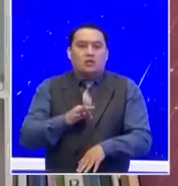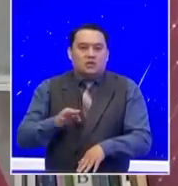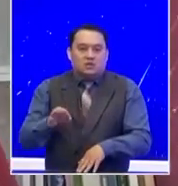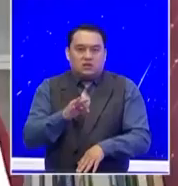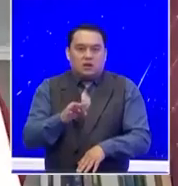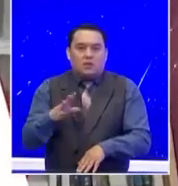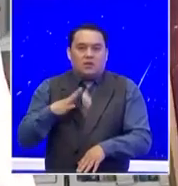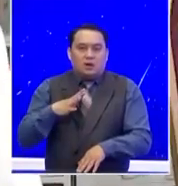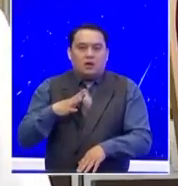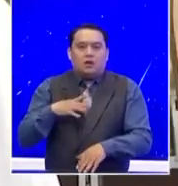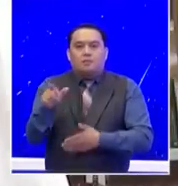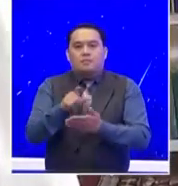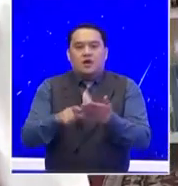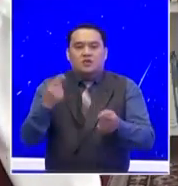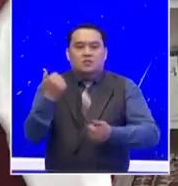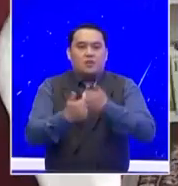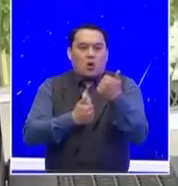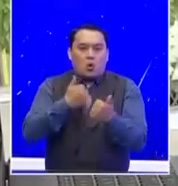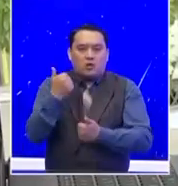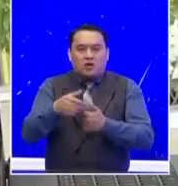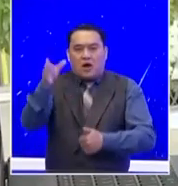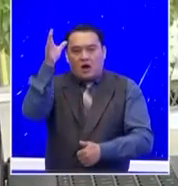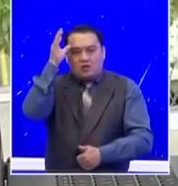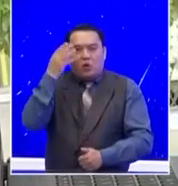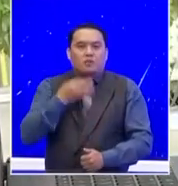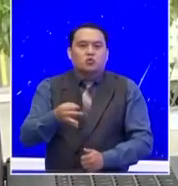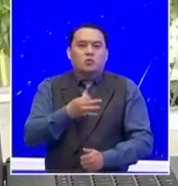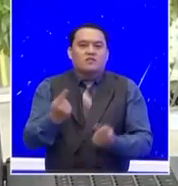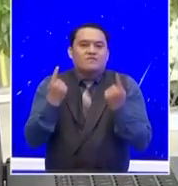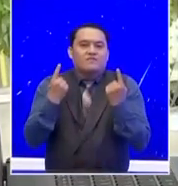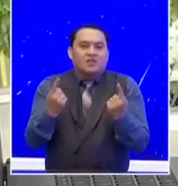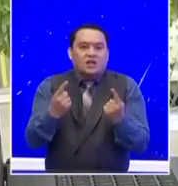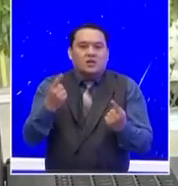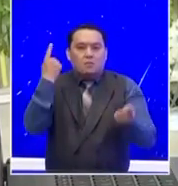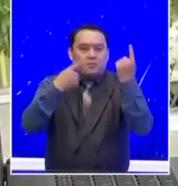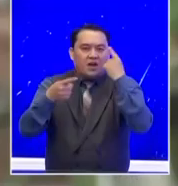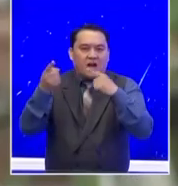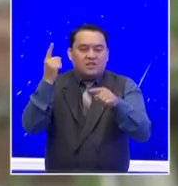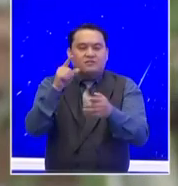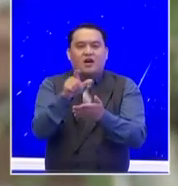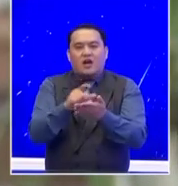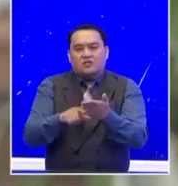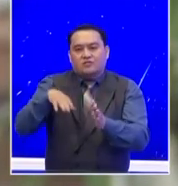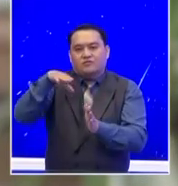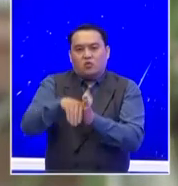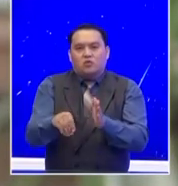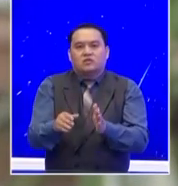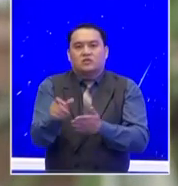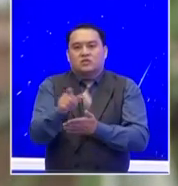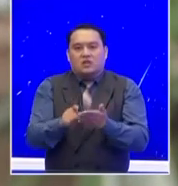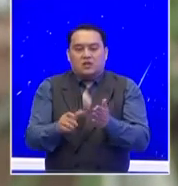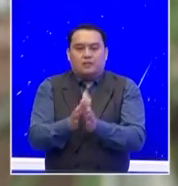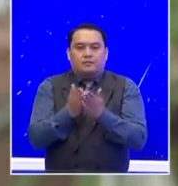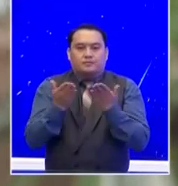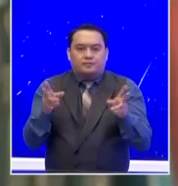области недавно прошел поэтический марафон среди акынов края ЖТСУ. Выдающиеся произведения поэта вошли в сборник стихов